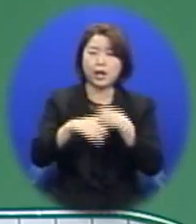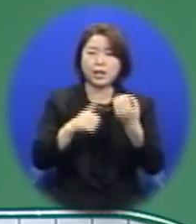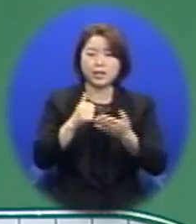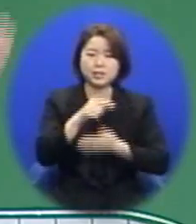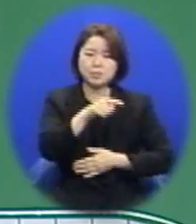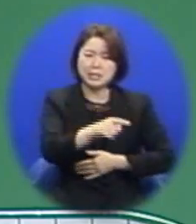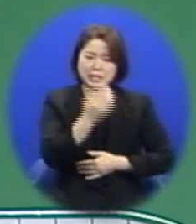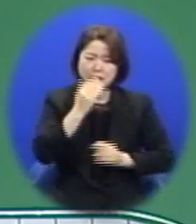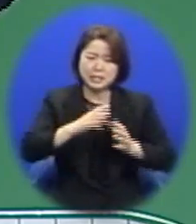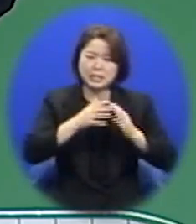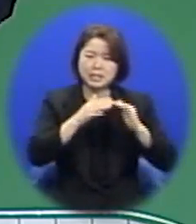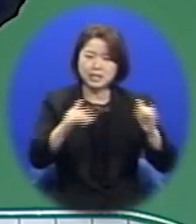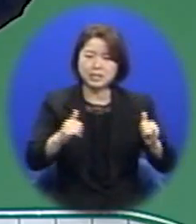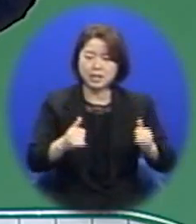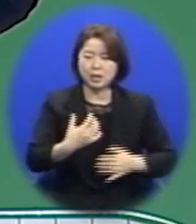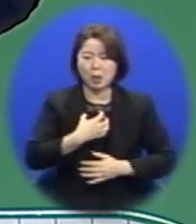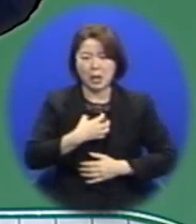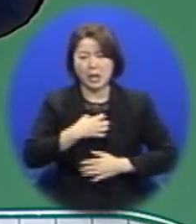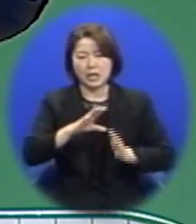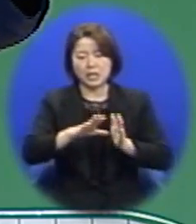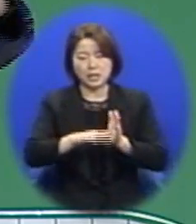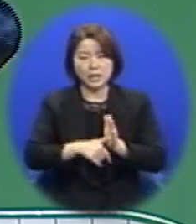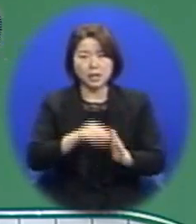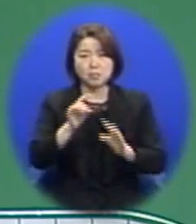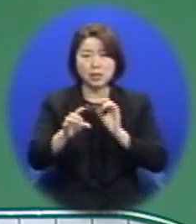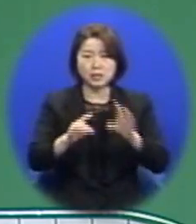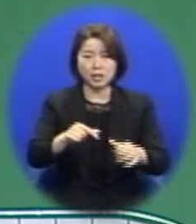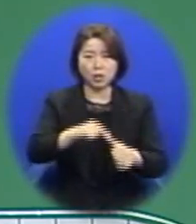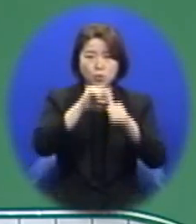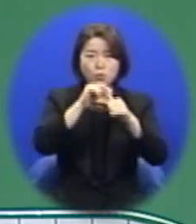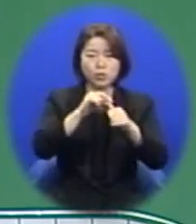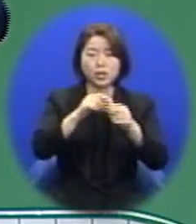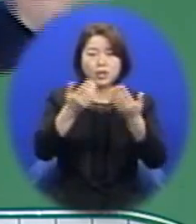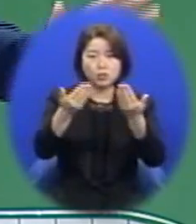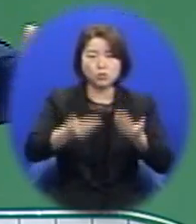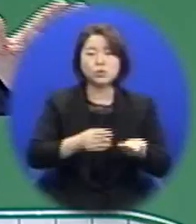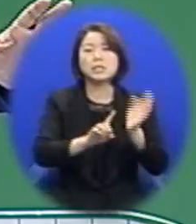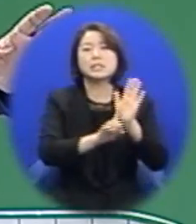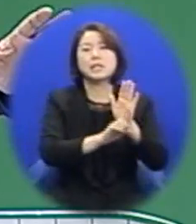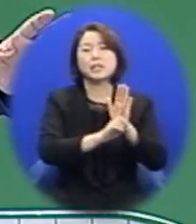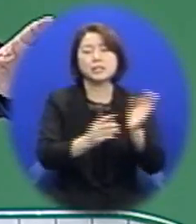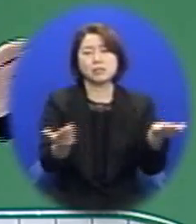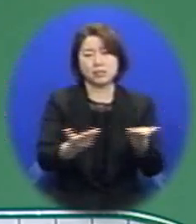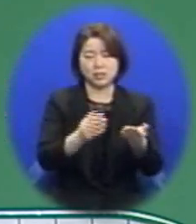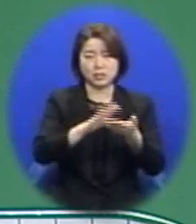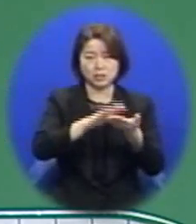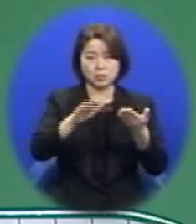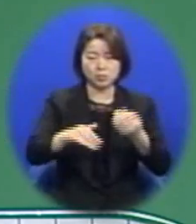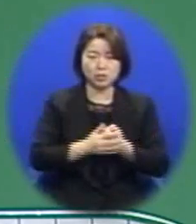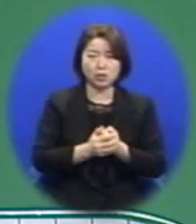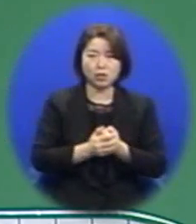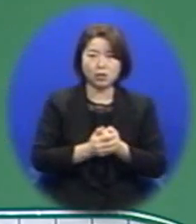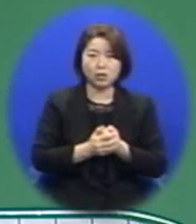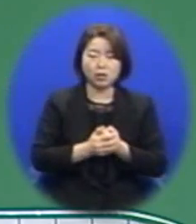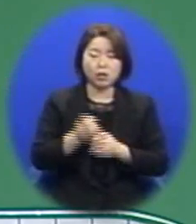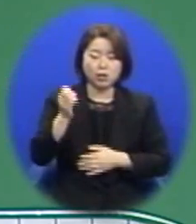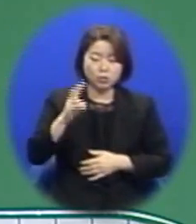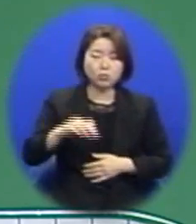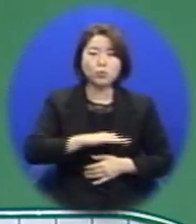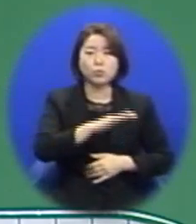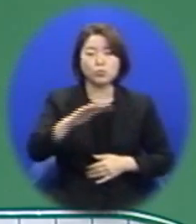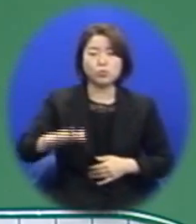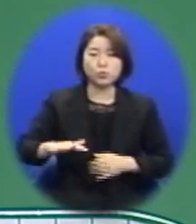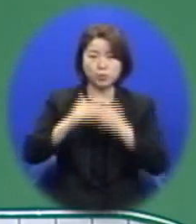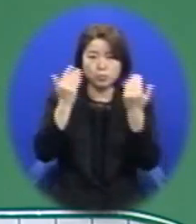때마다 구원해 내신 상징적인 사건이었습니다. 그리고 예수 믿는 우리 모두에게도 하나님께서 이